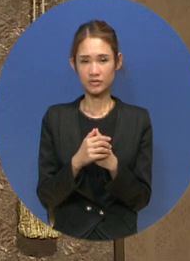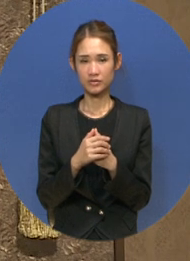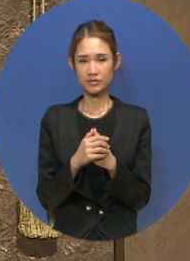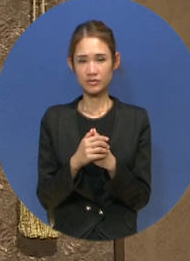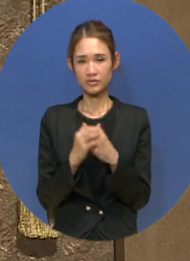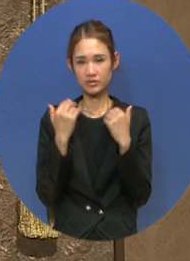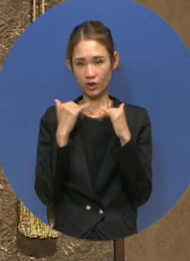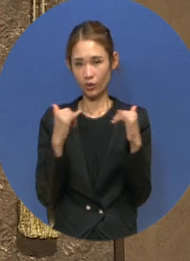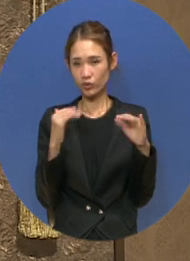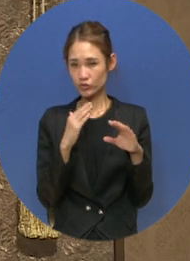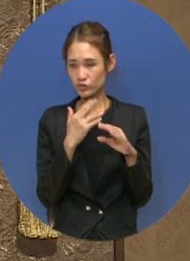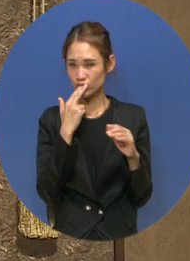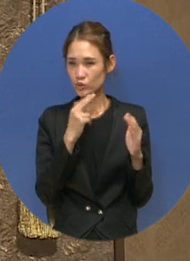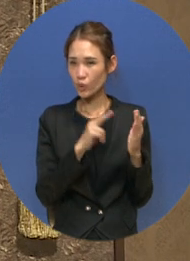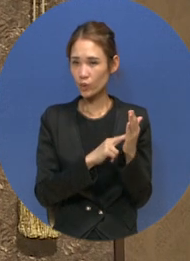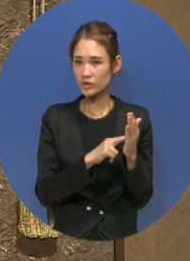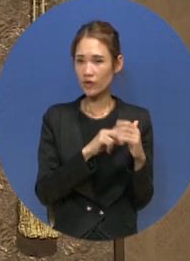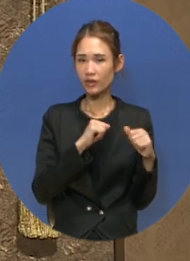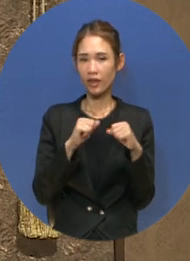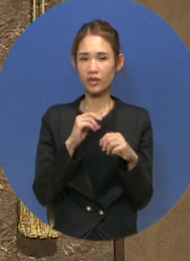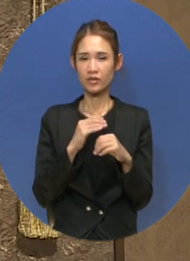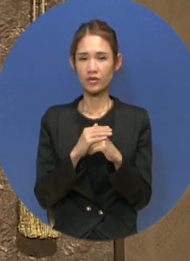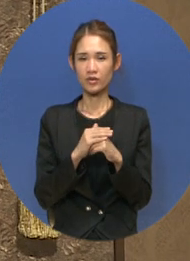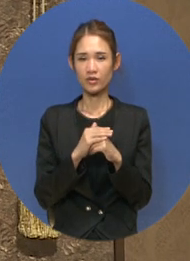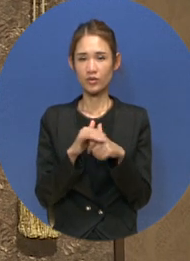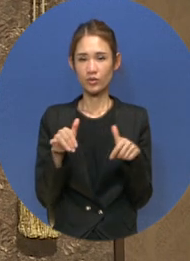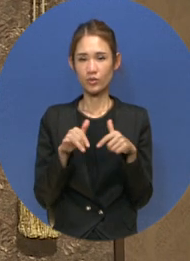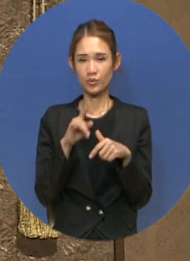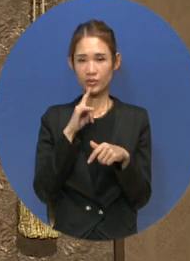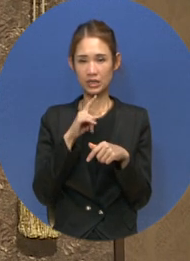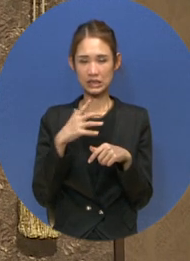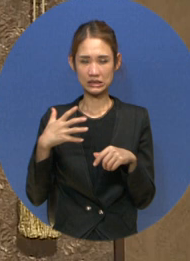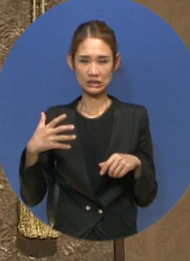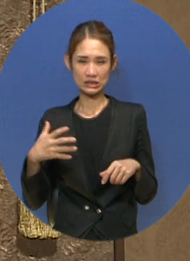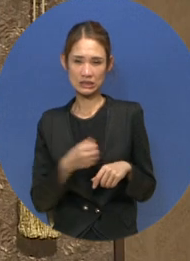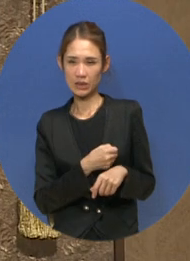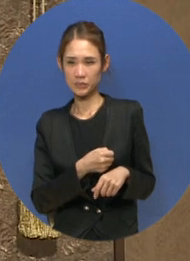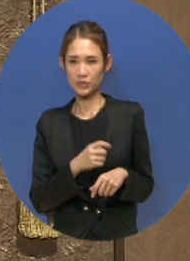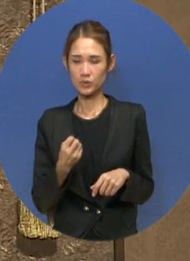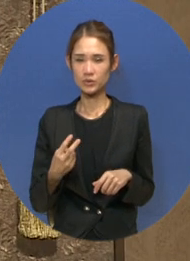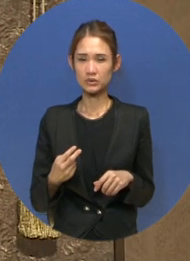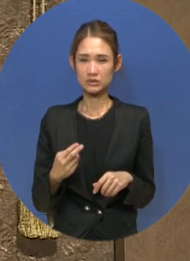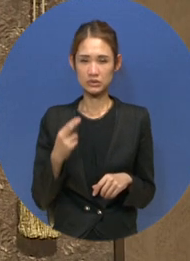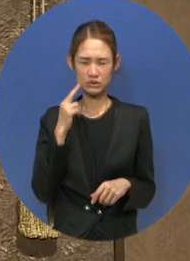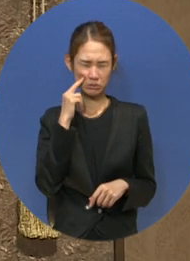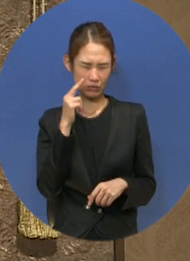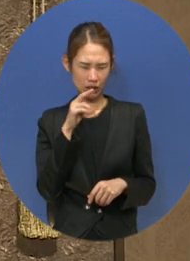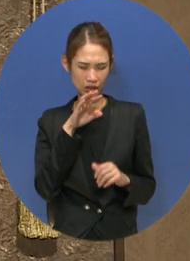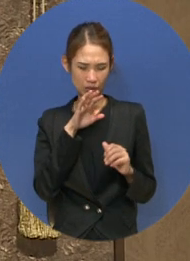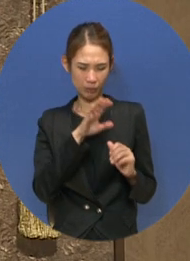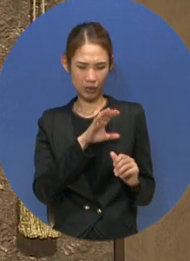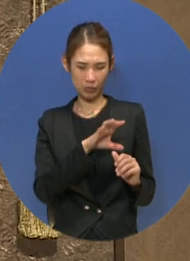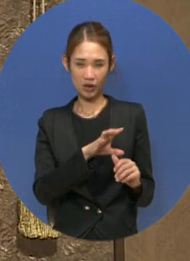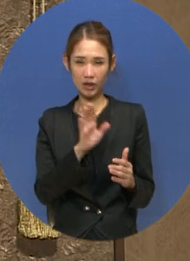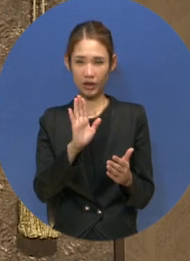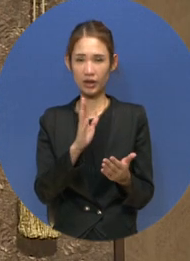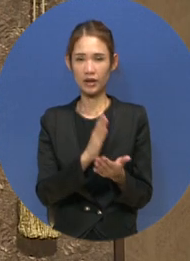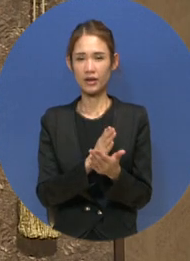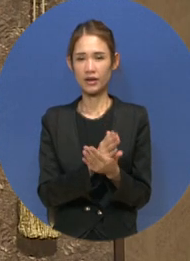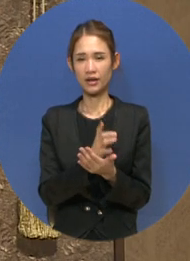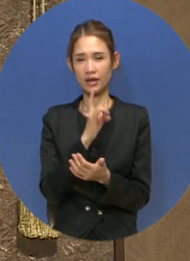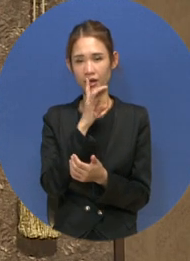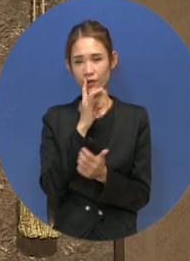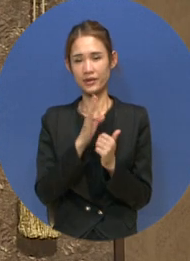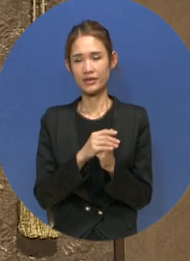이 도전 행동 그러니까 우리가 보통 얘기할 때 좀 난폭하거나 좀 심하게 통제되기